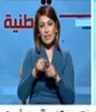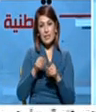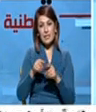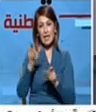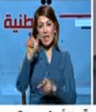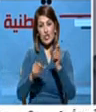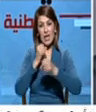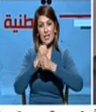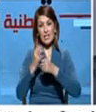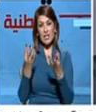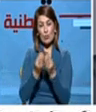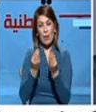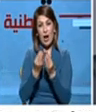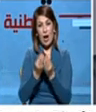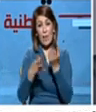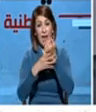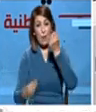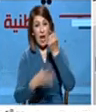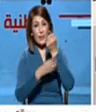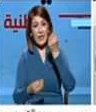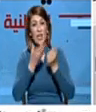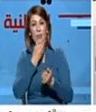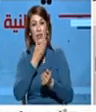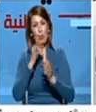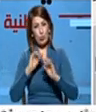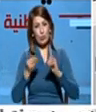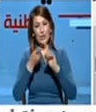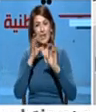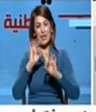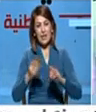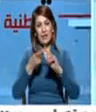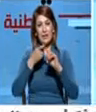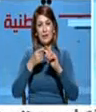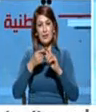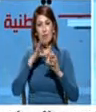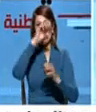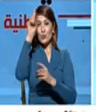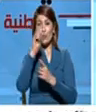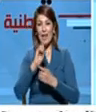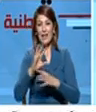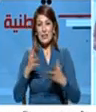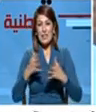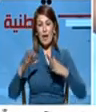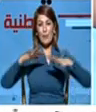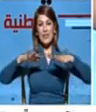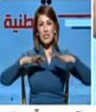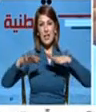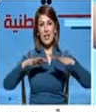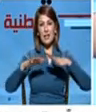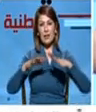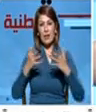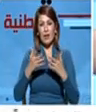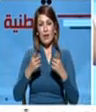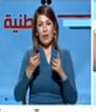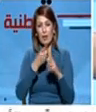التنفيذ للمحامين وهي اكد انه البريد السريع اجراءات استثنائيه نحكي على